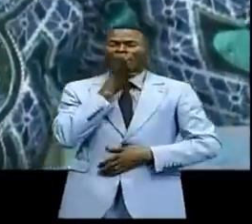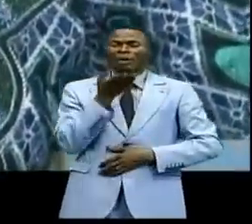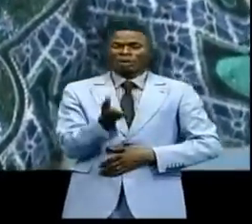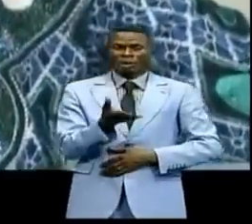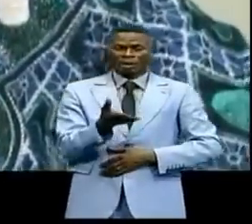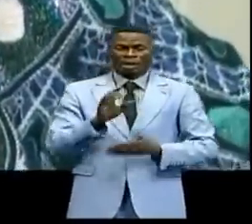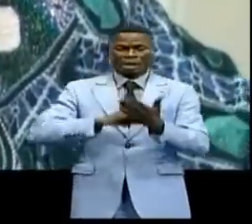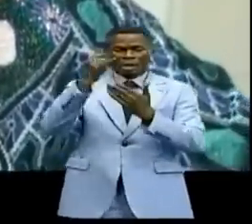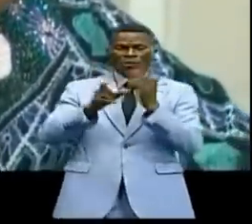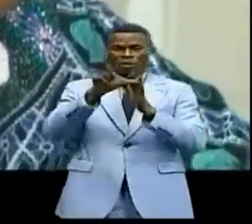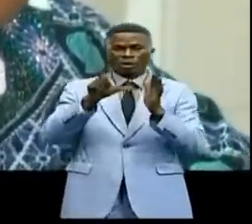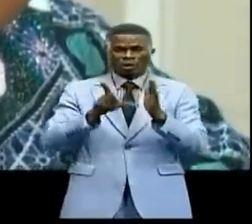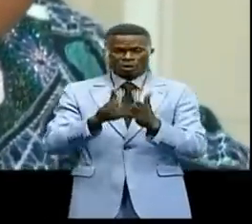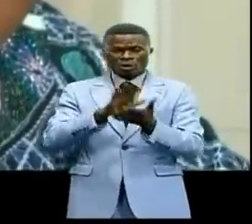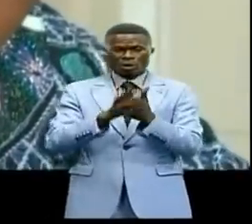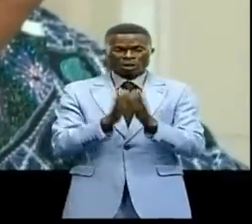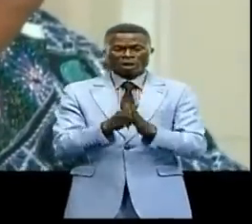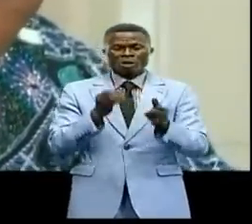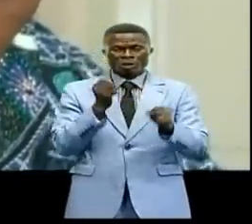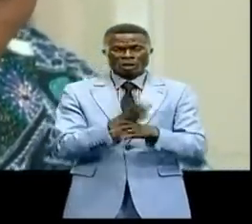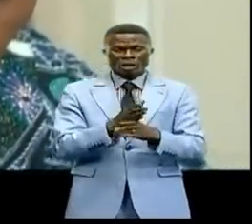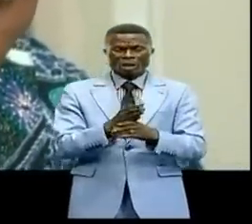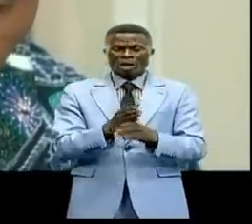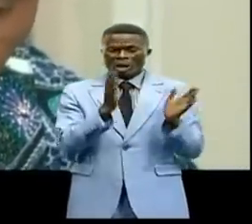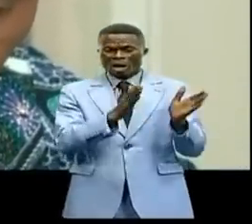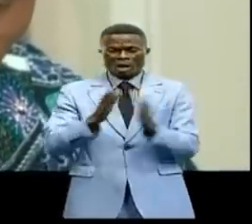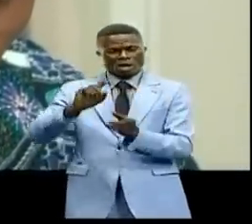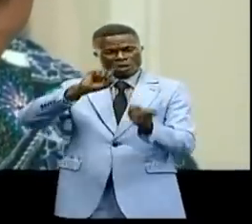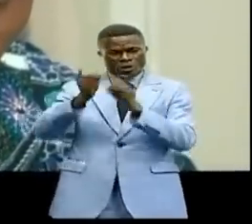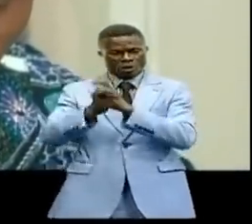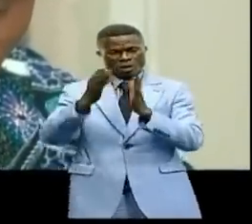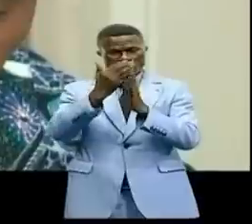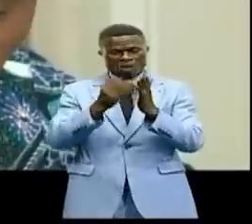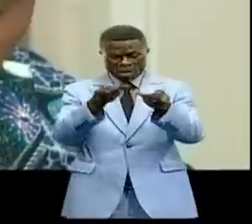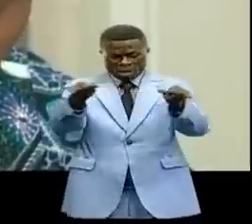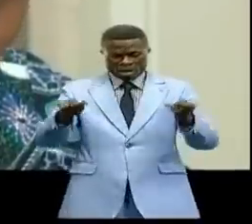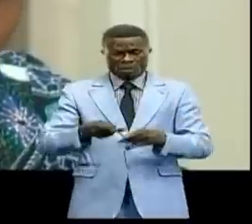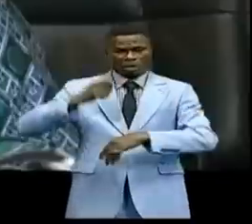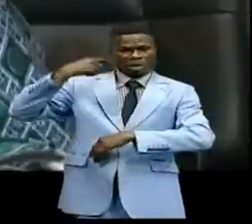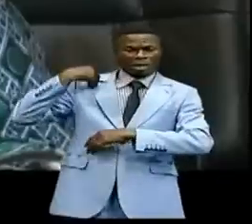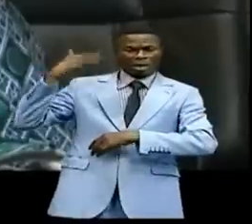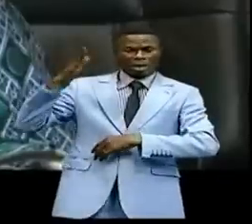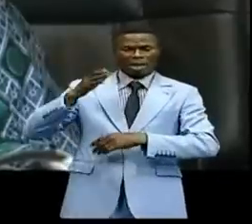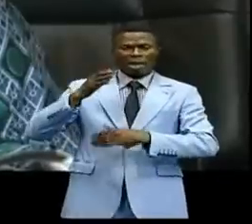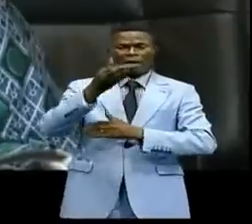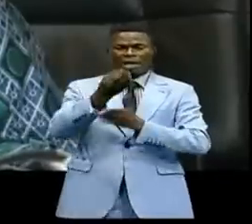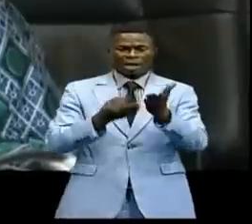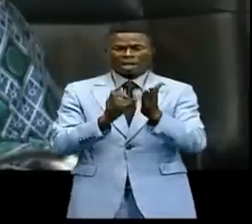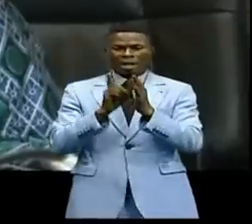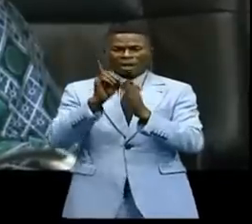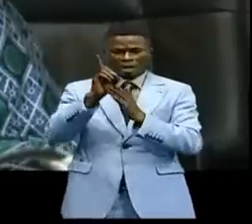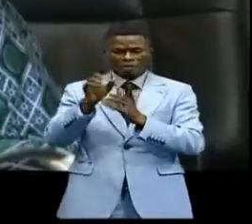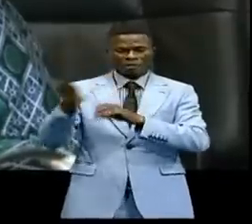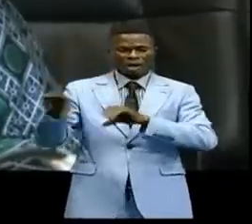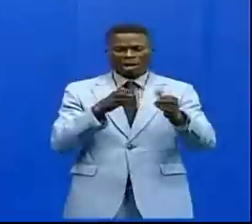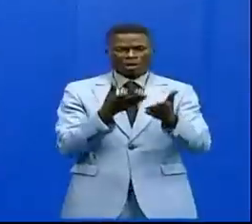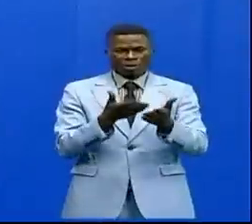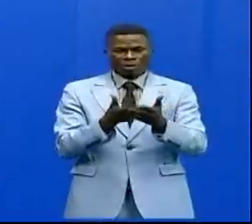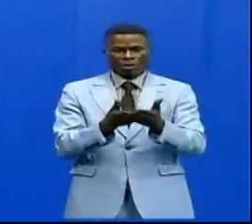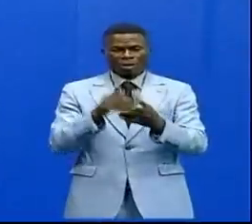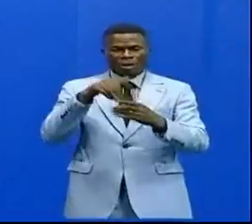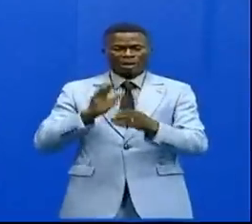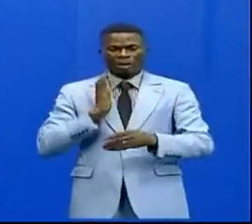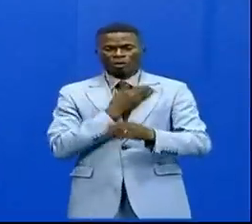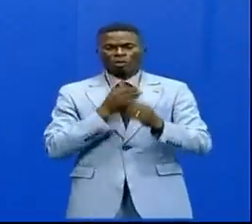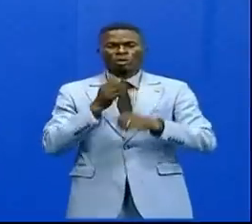le projet de loi de modification vise à améliorer l'environnement juridique et fiscal pour le développement de cette activité dans notre